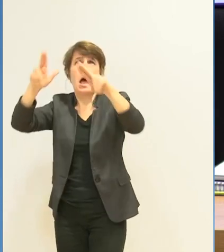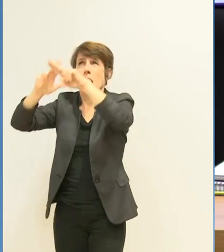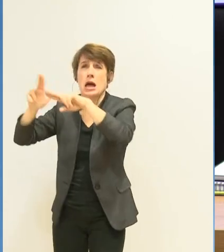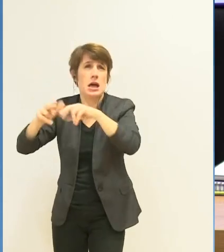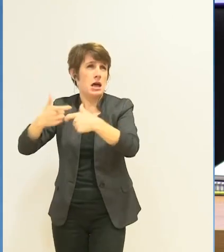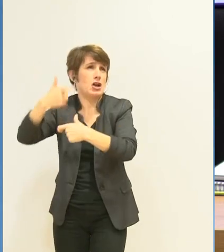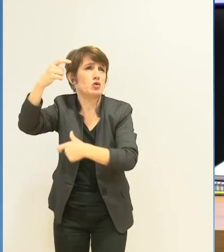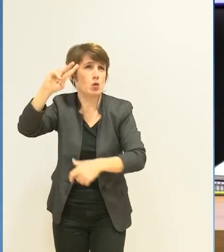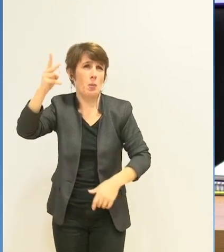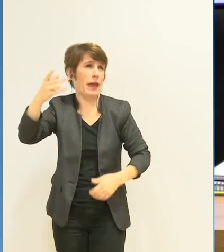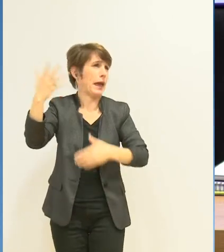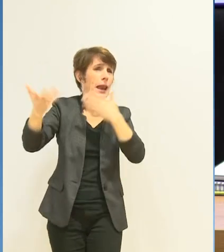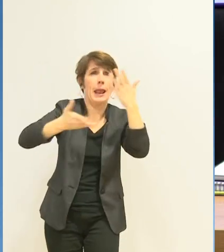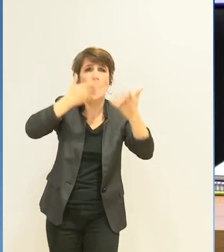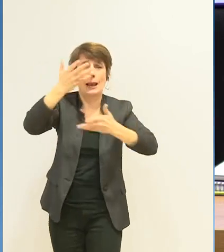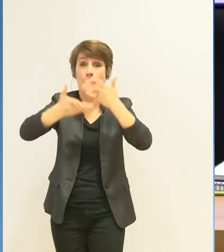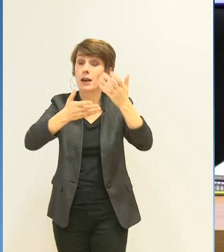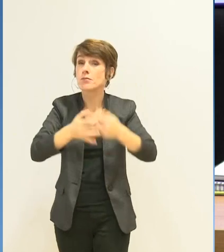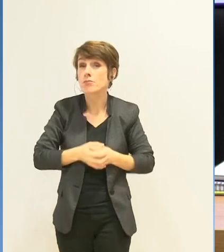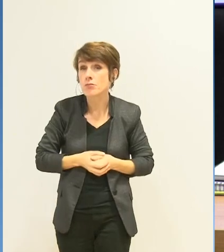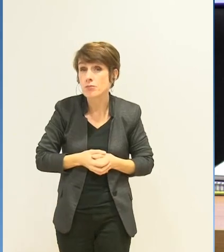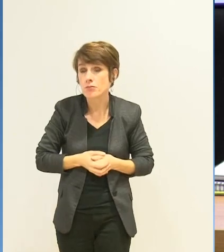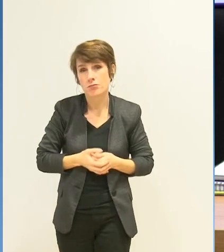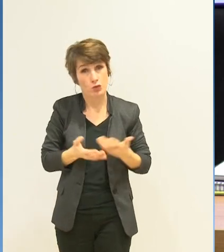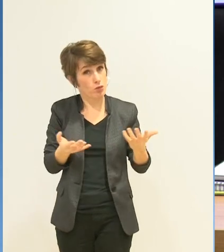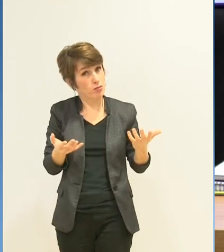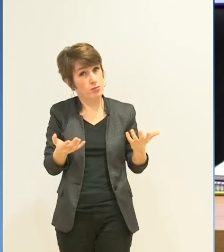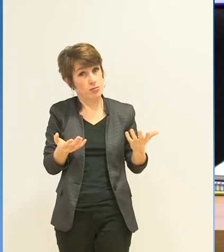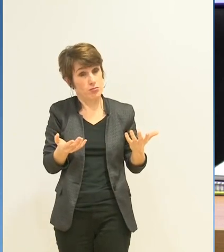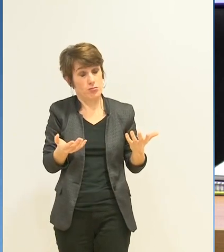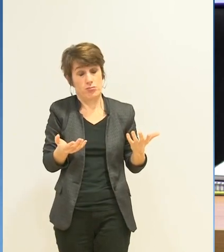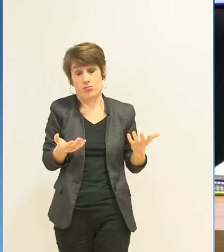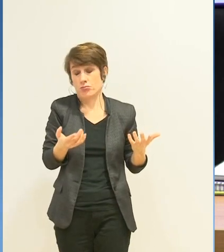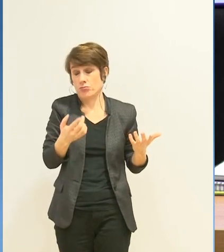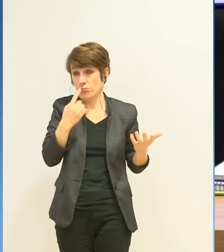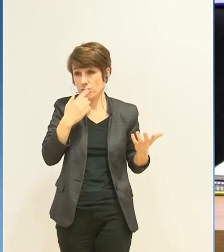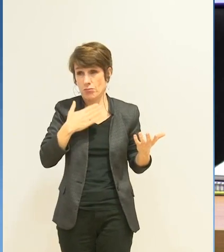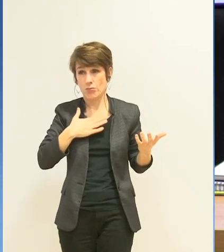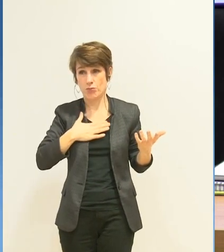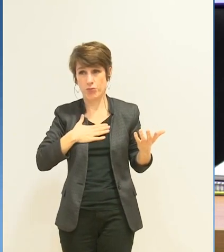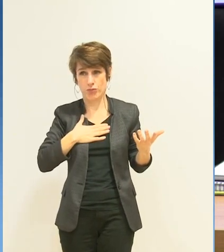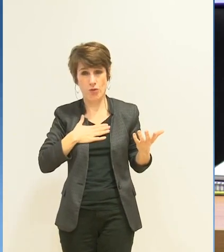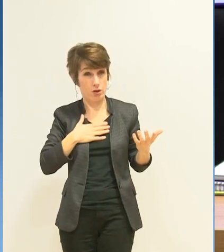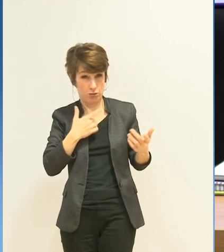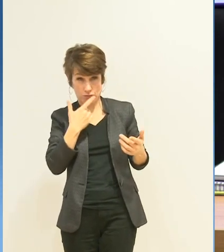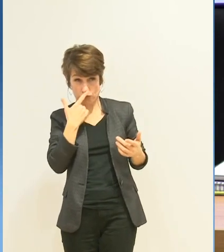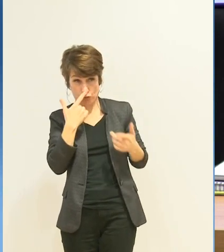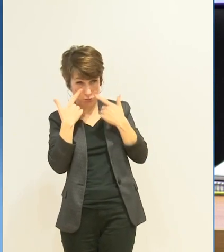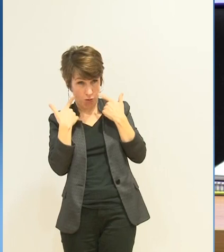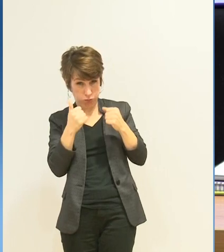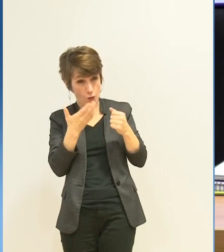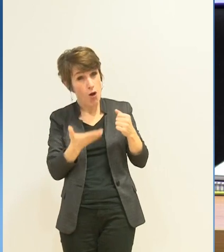êtes vous vous comportez peut-être de manière encore plus désagréable que